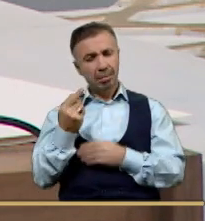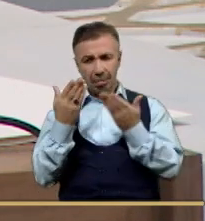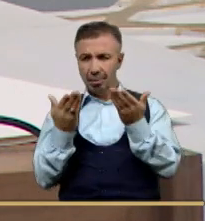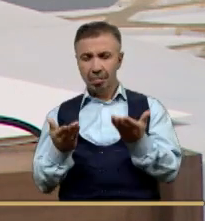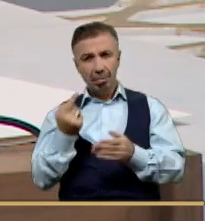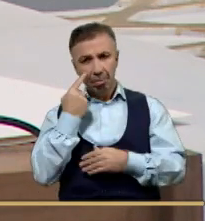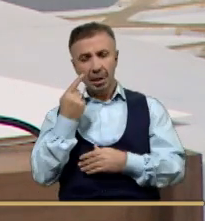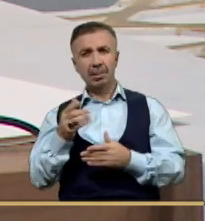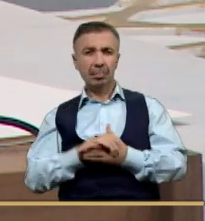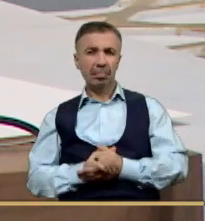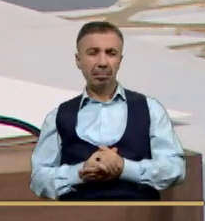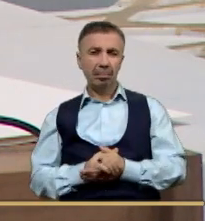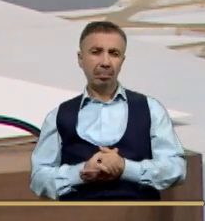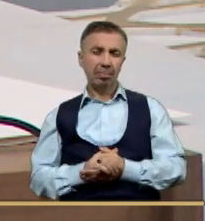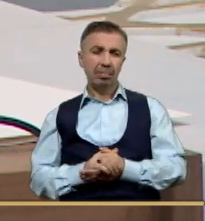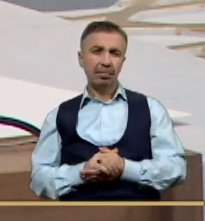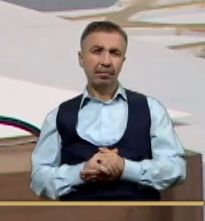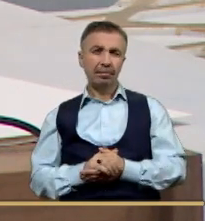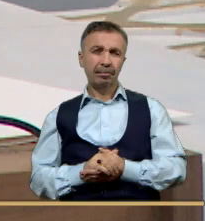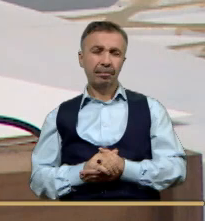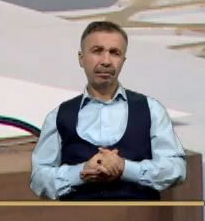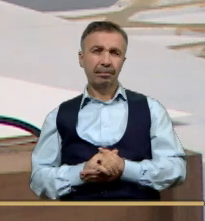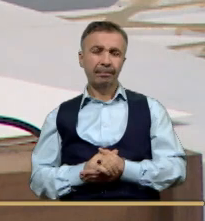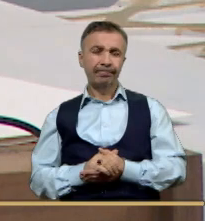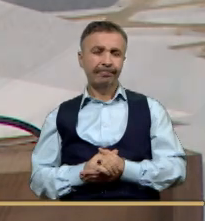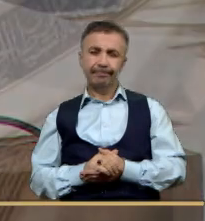Bugün şu dünyanın haline bakın.